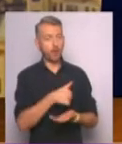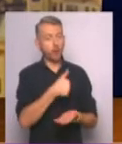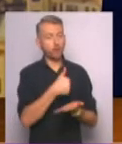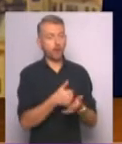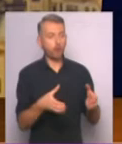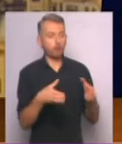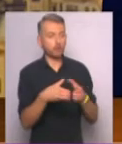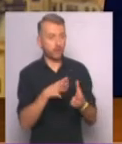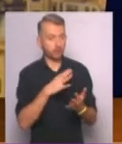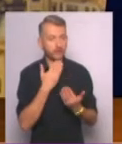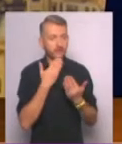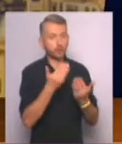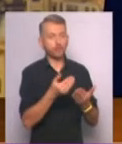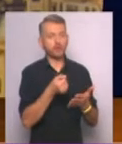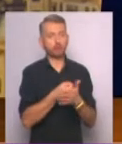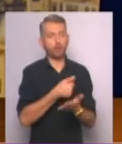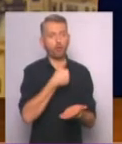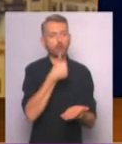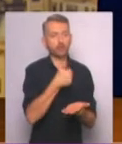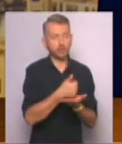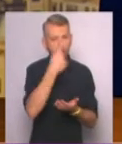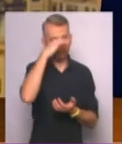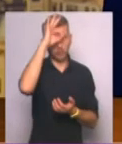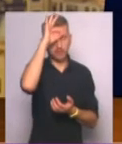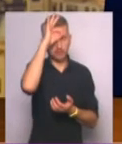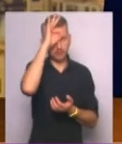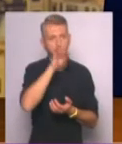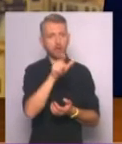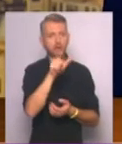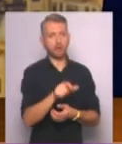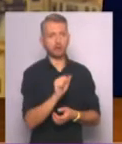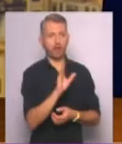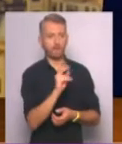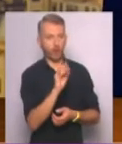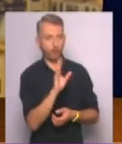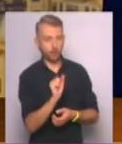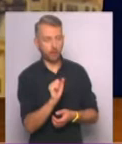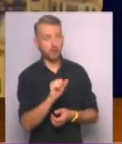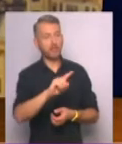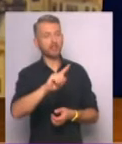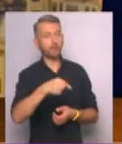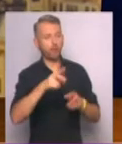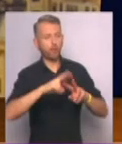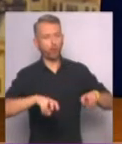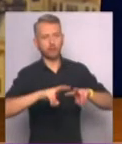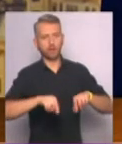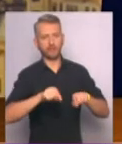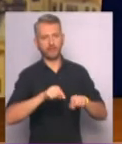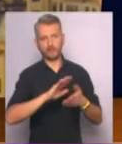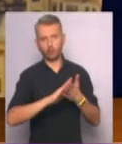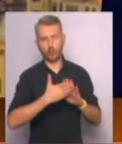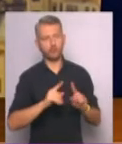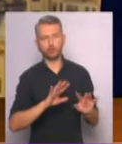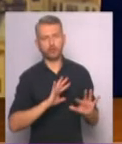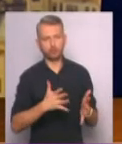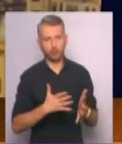комітету звернувся до очільника поліції пана Арсена Авакова з вимогою розібратися в цій ситуації, що